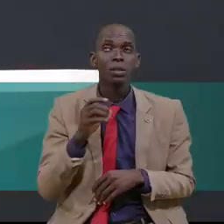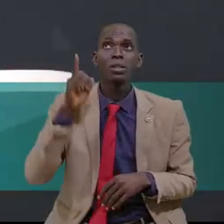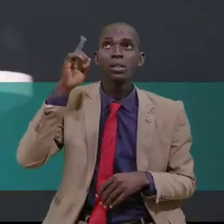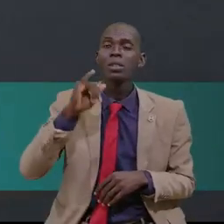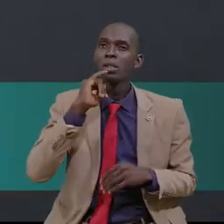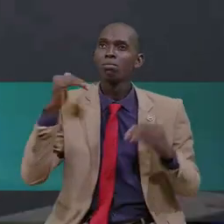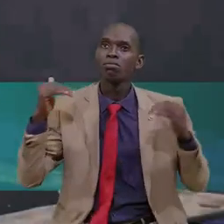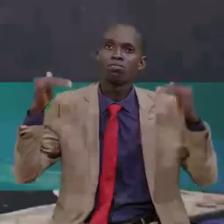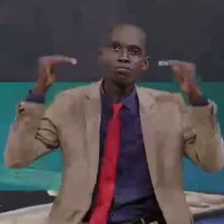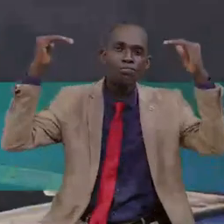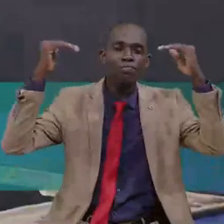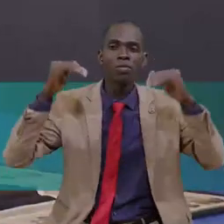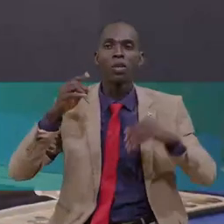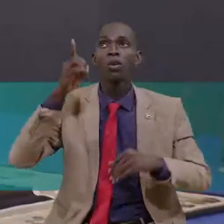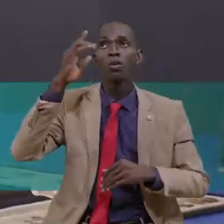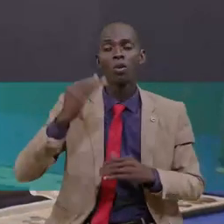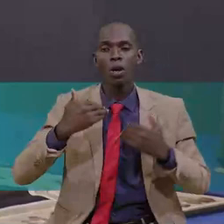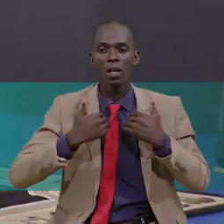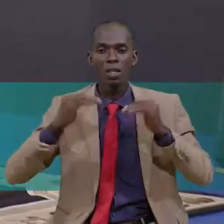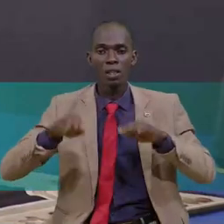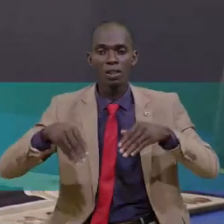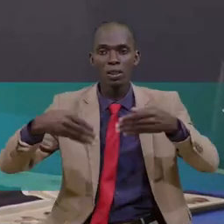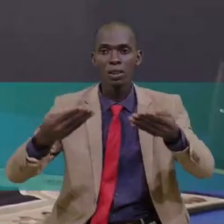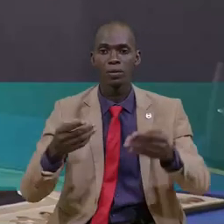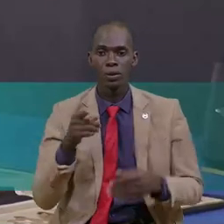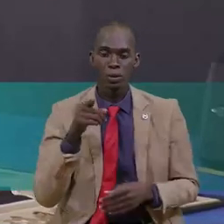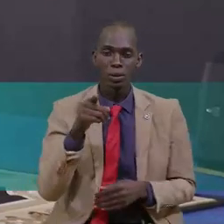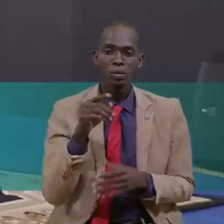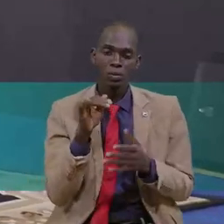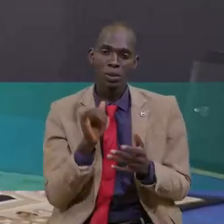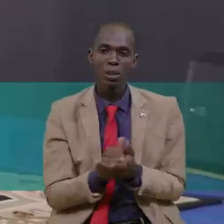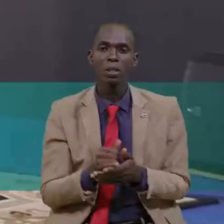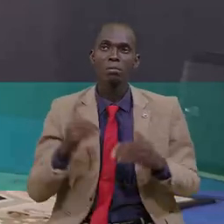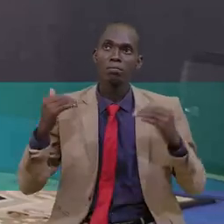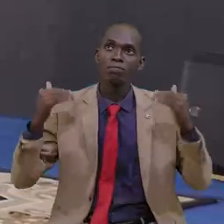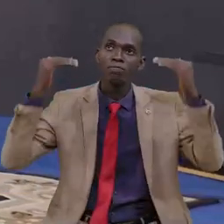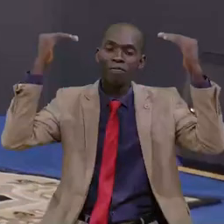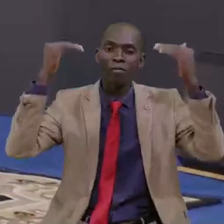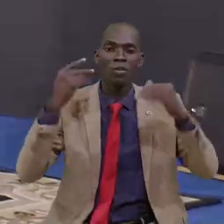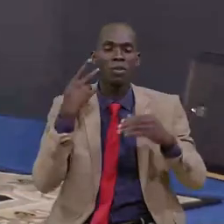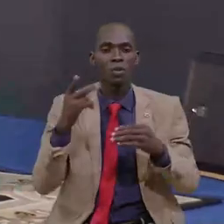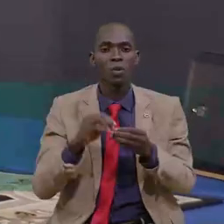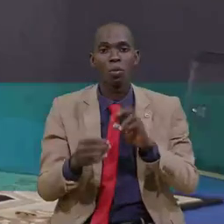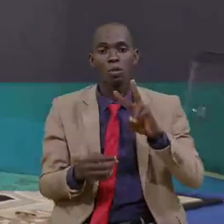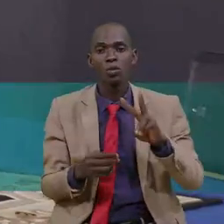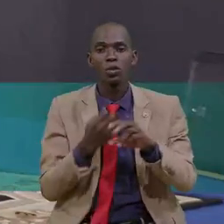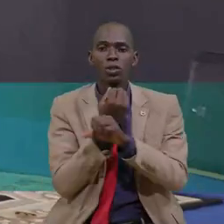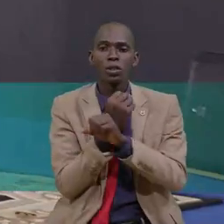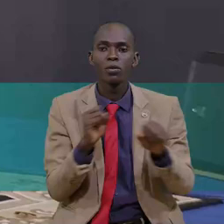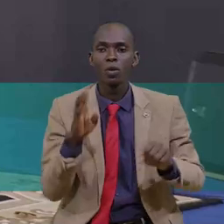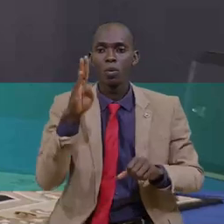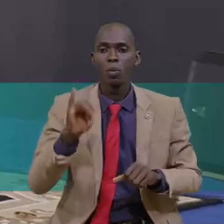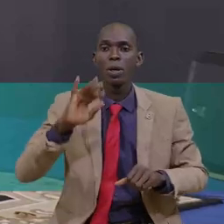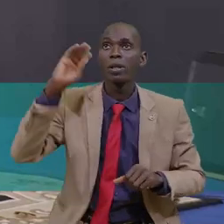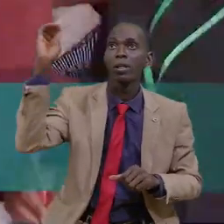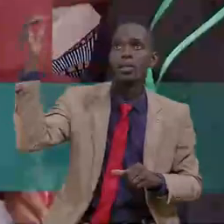suprême. Dieu lui a donné cette suprématie. Deuxième point, le salut par la